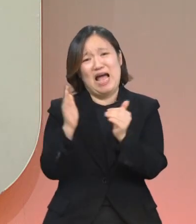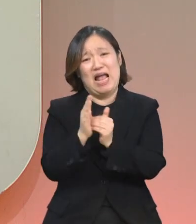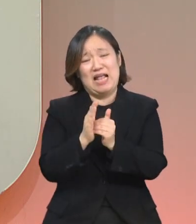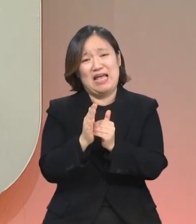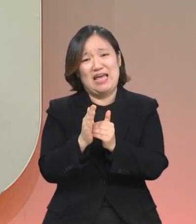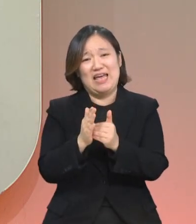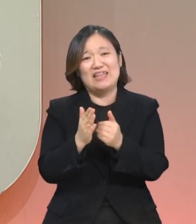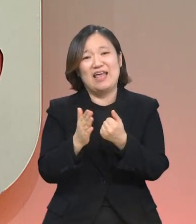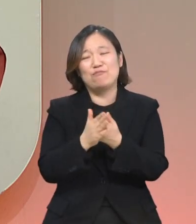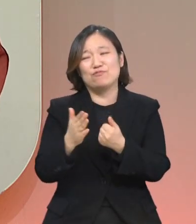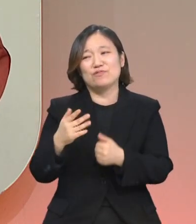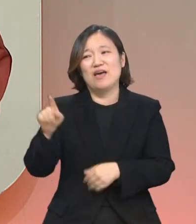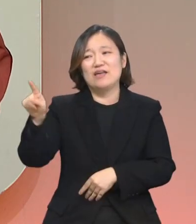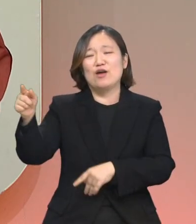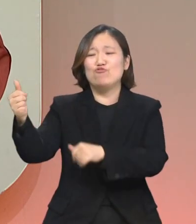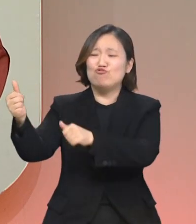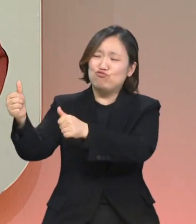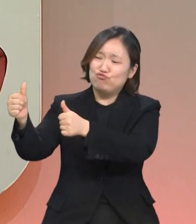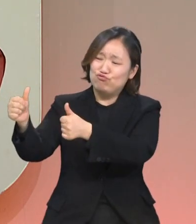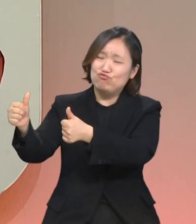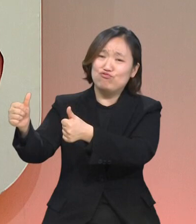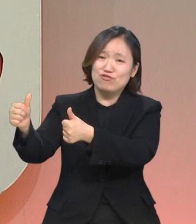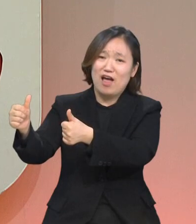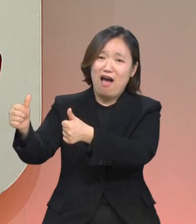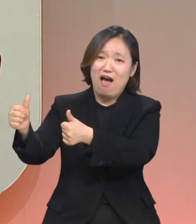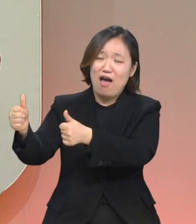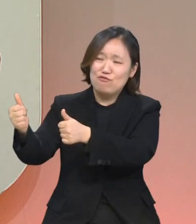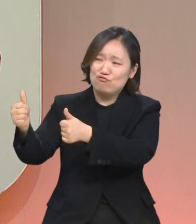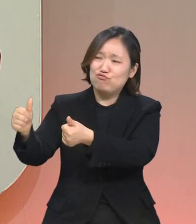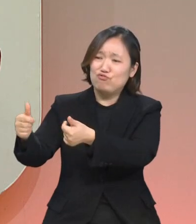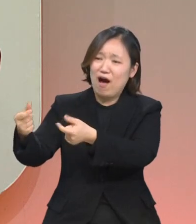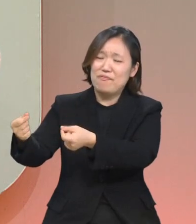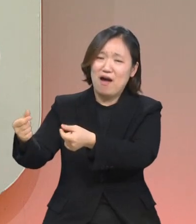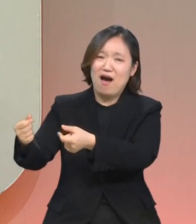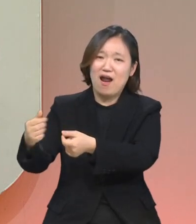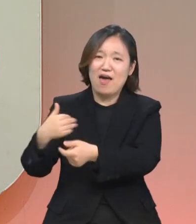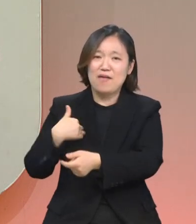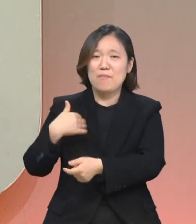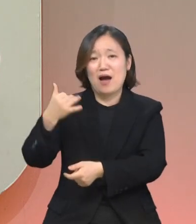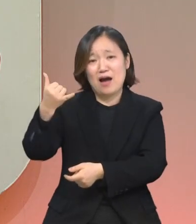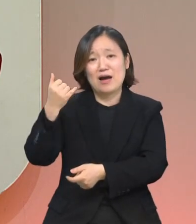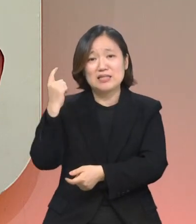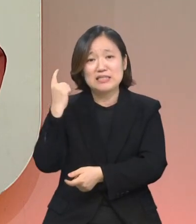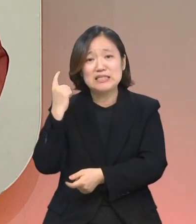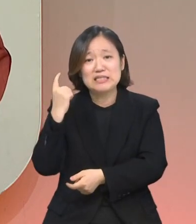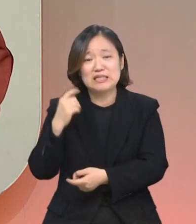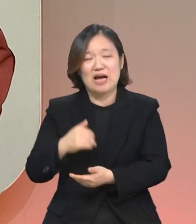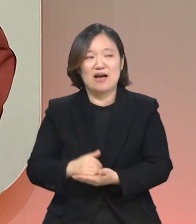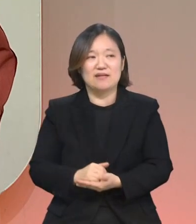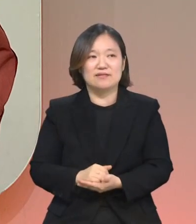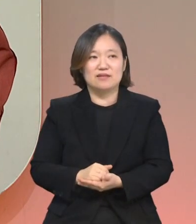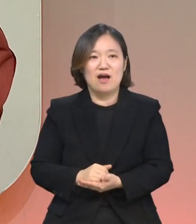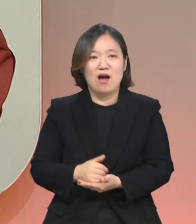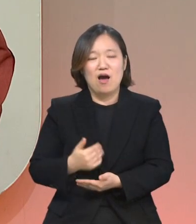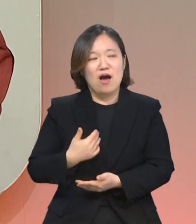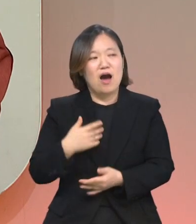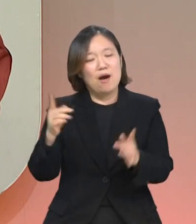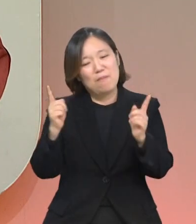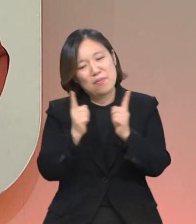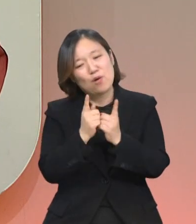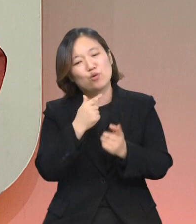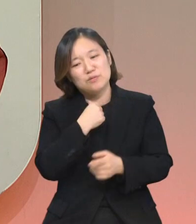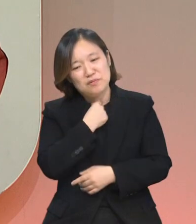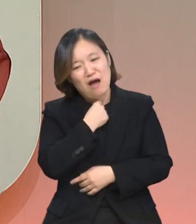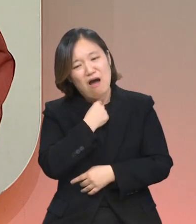못 사신다 임종하기 전에 임종이 이제 얼마 안 남은 거 같은데 그 옛날 식구들 얼굴 좀 보고 싶다 시간 나면